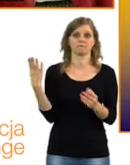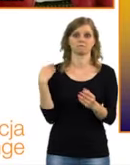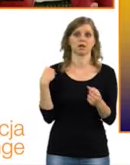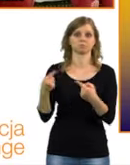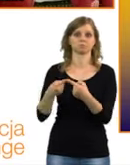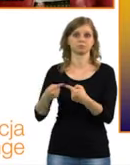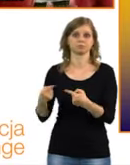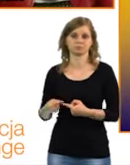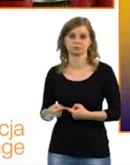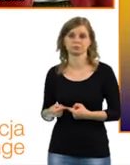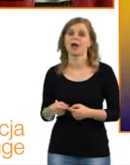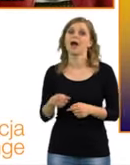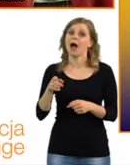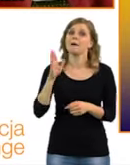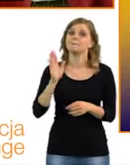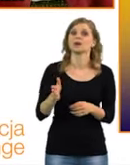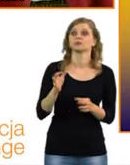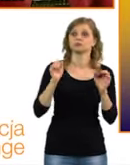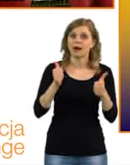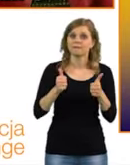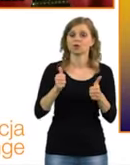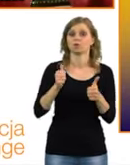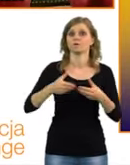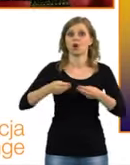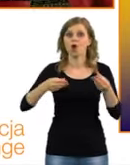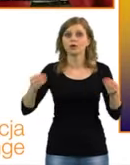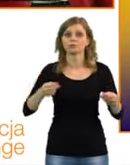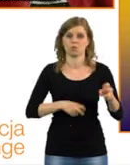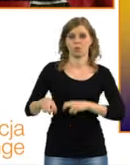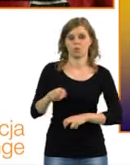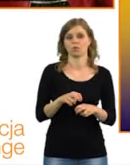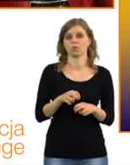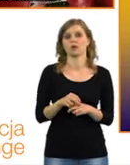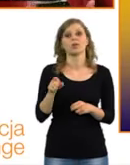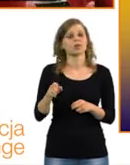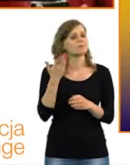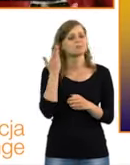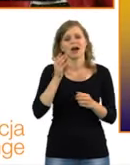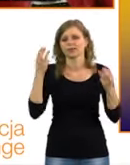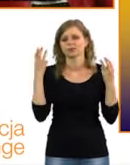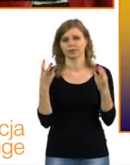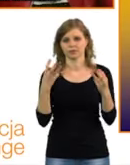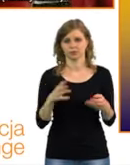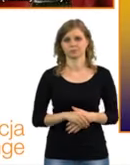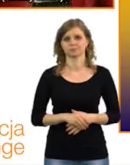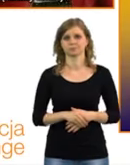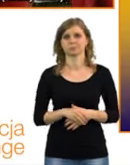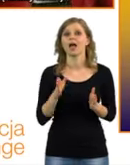a będzie prawidłowo przebiegał ten rozwój ruchowy. I ma to ogromne